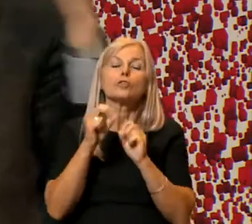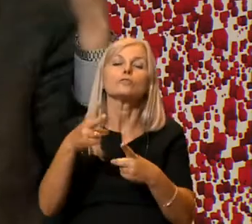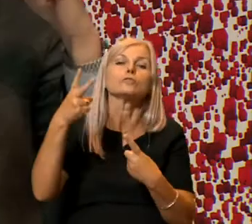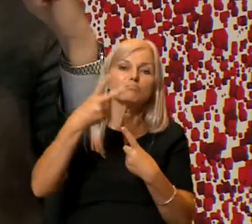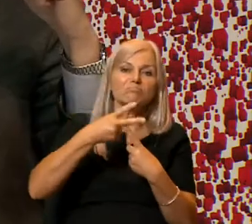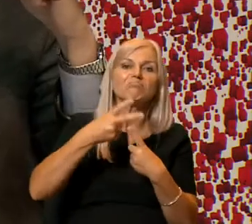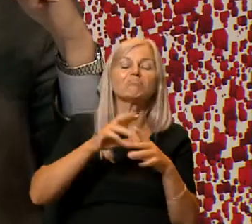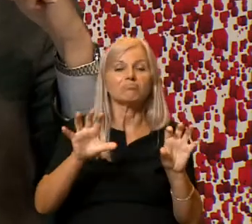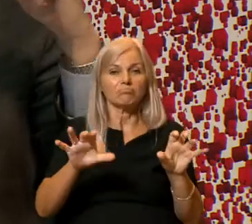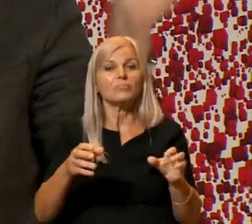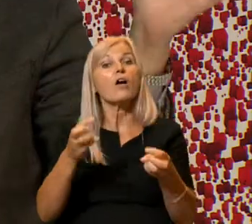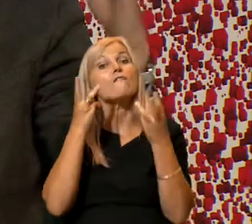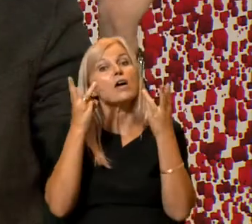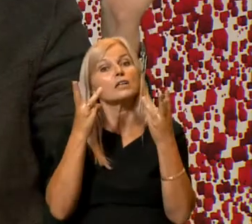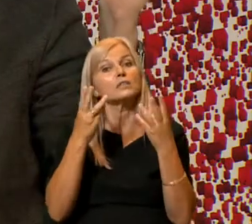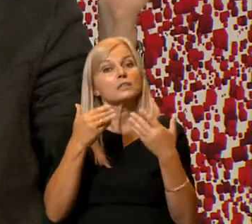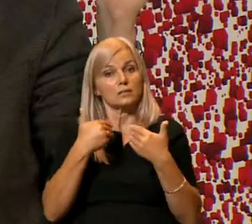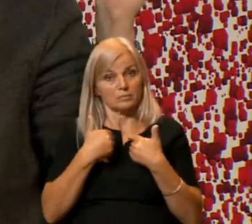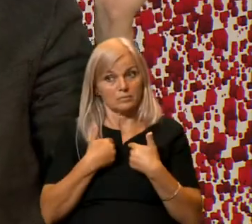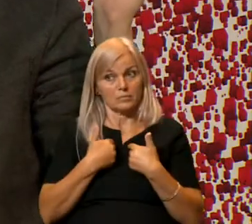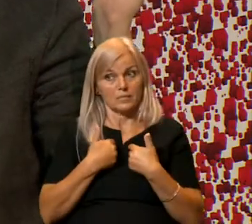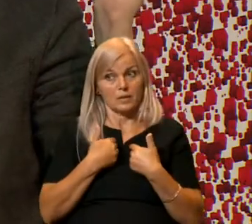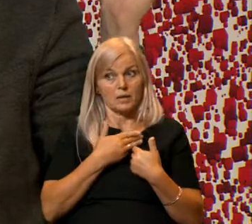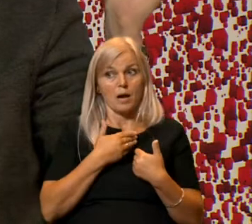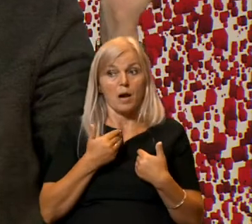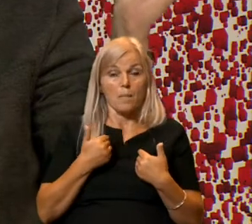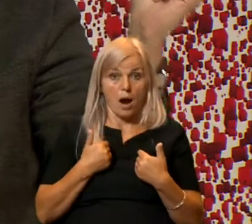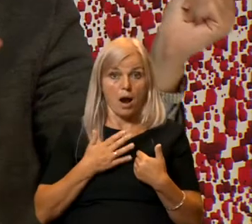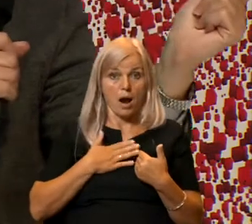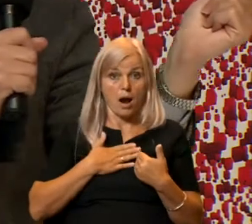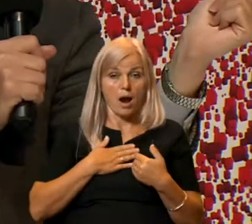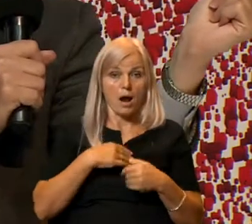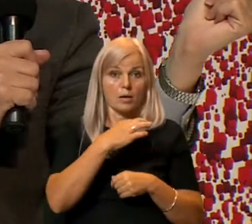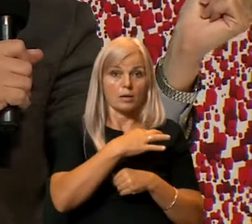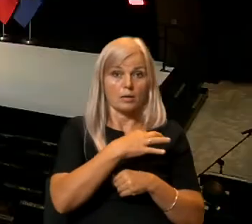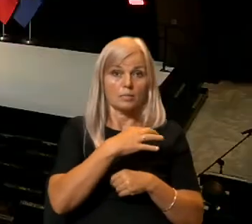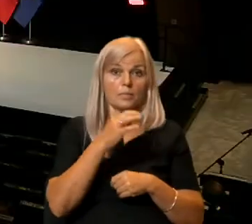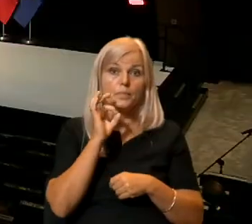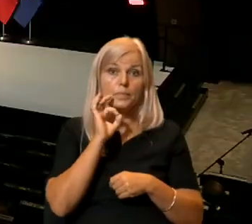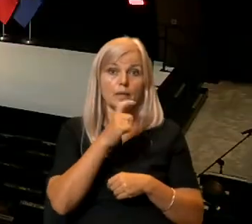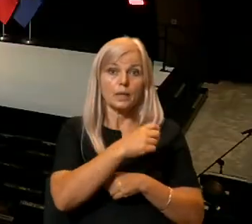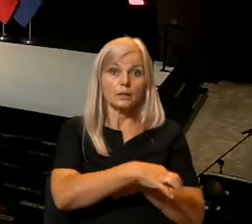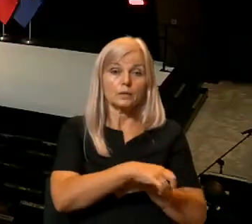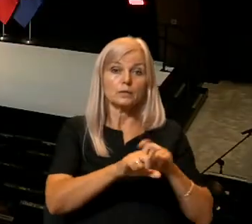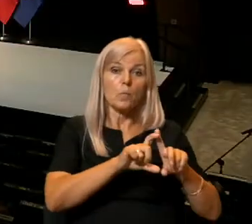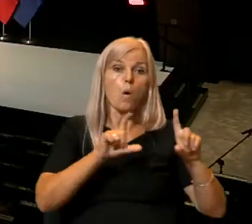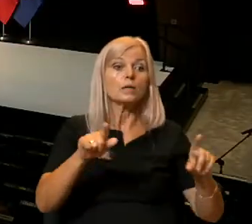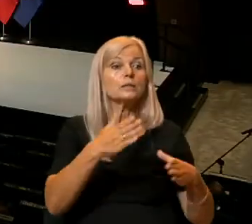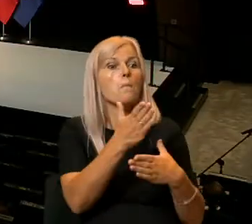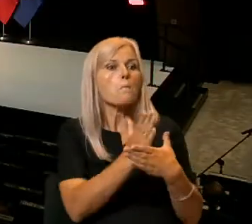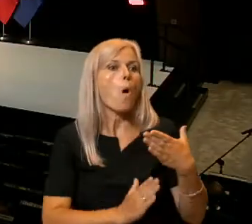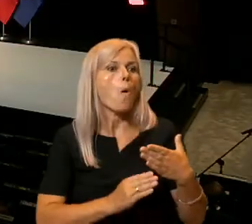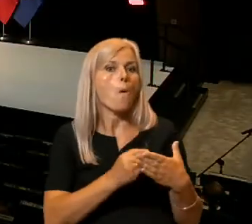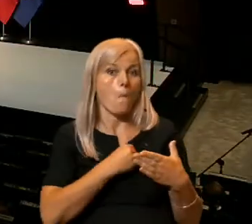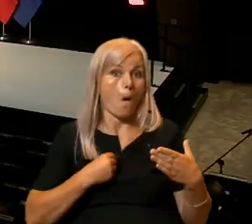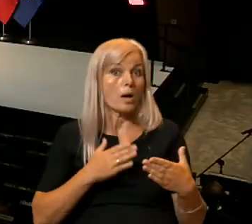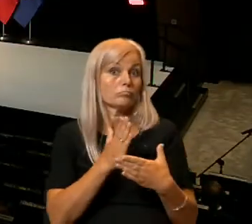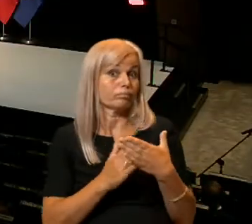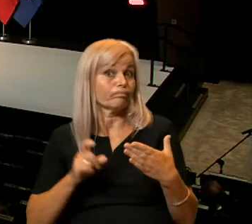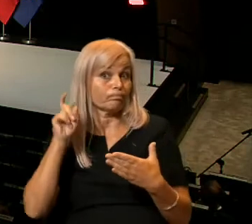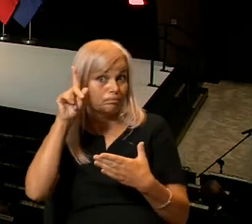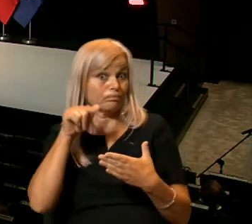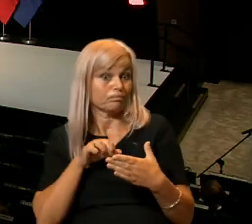uwag. Mam studenta, który jest pół Polakiem, pół Niemcem,